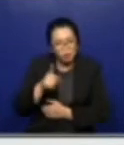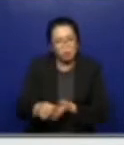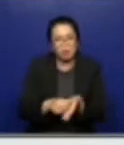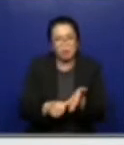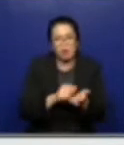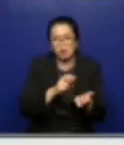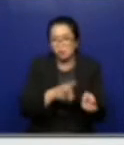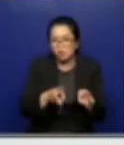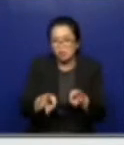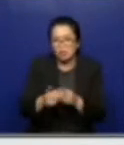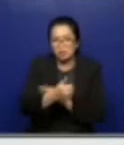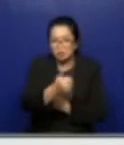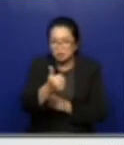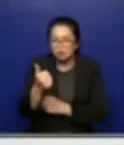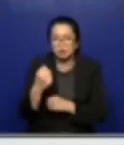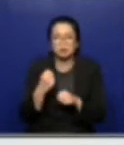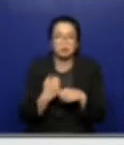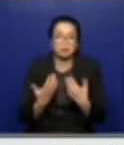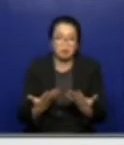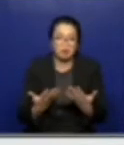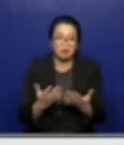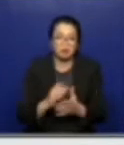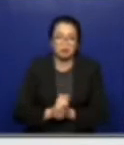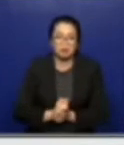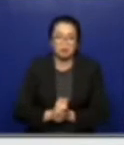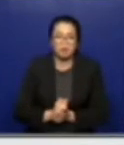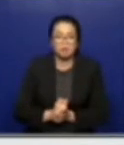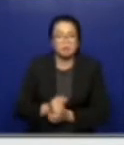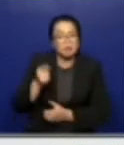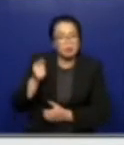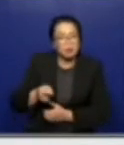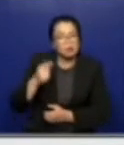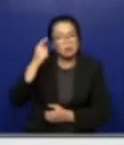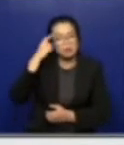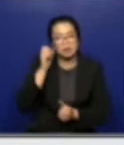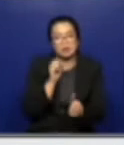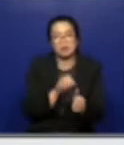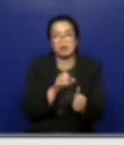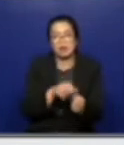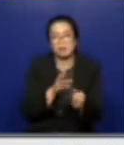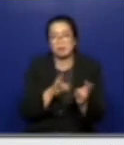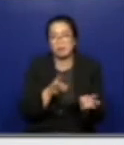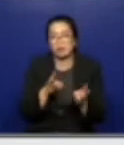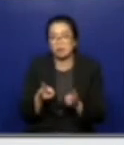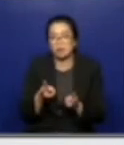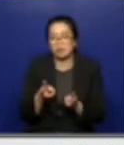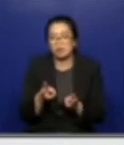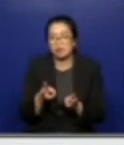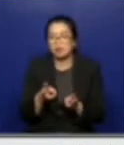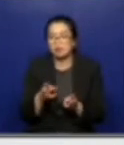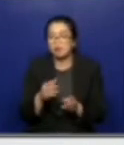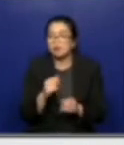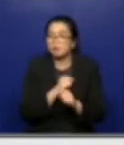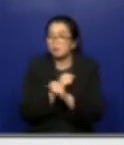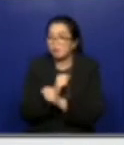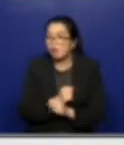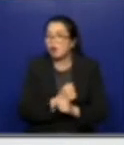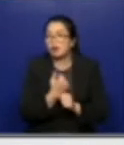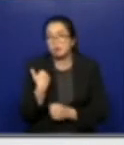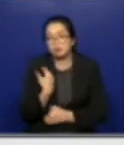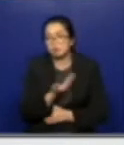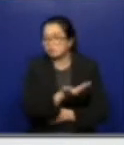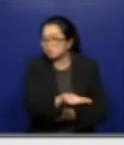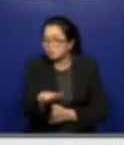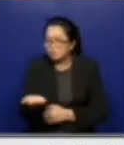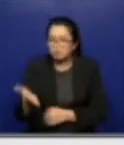ครับแล้วก็ไม่เพียงเท่านั้นต้องบอกว่าคำแนะนำหรือว่าวิธีการรับมือเนี่ยมีหลายคนมีผู้เชี่ยว